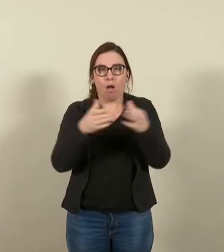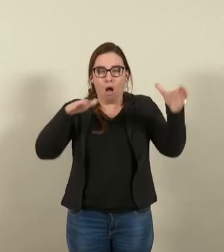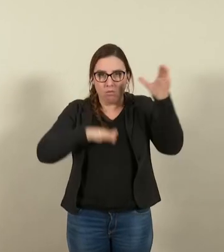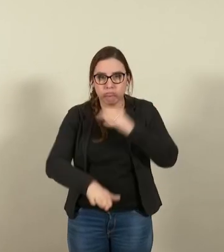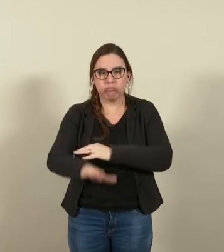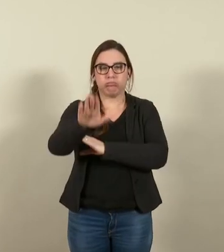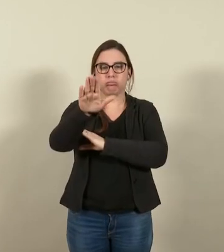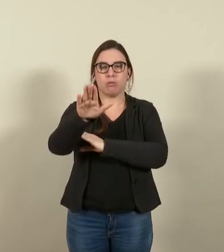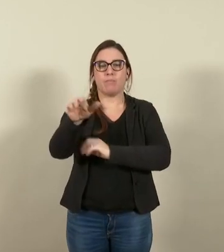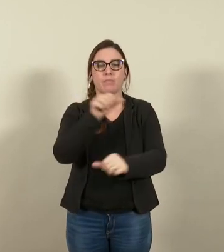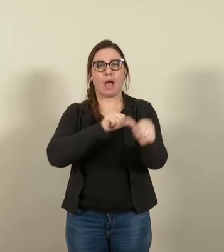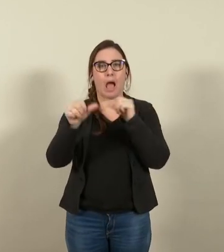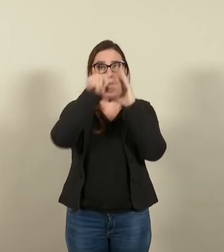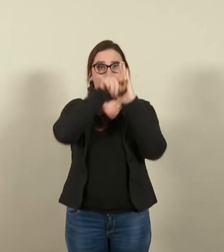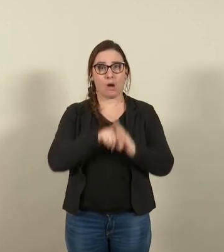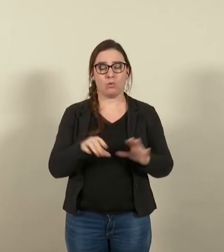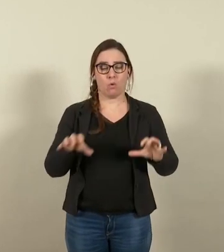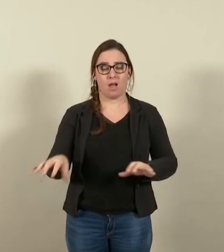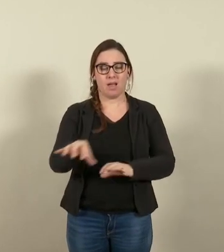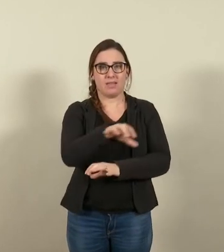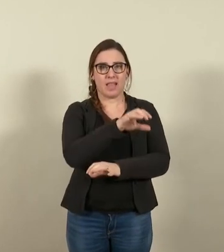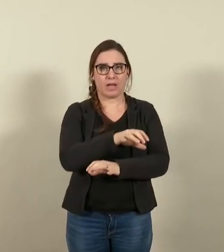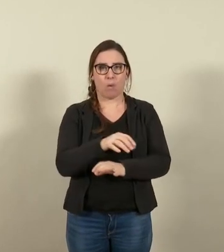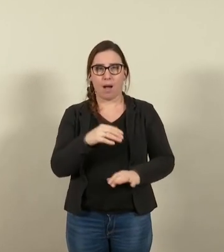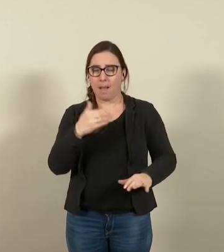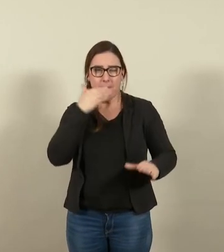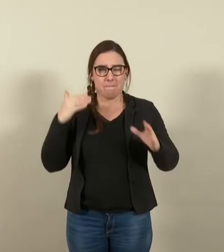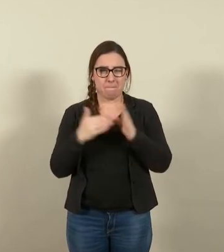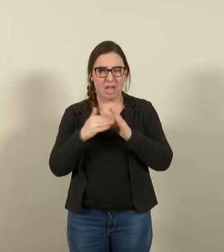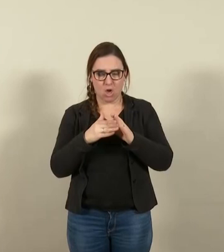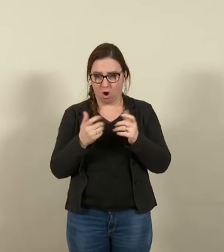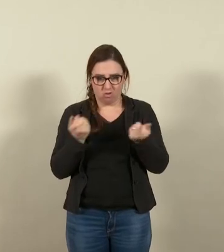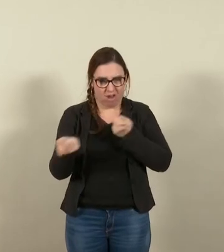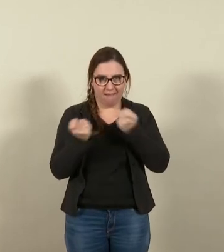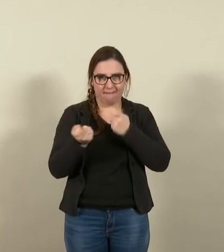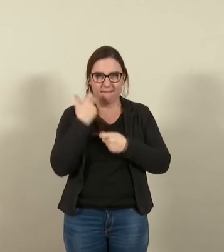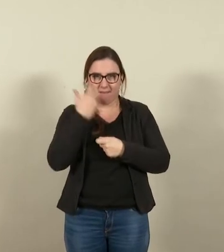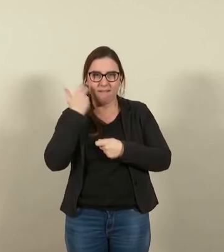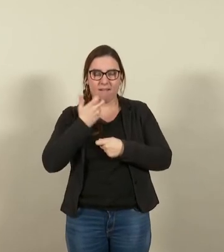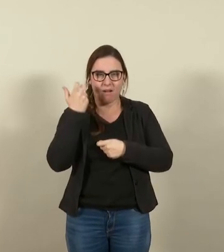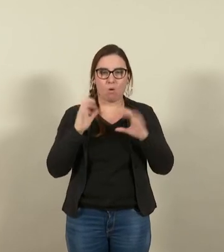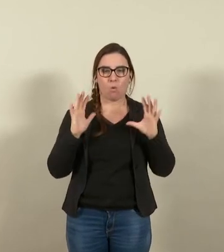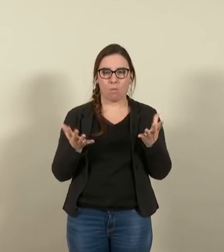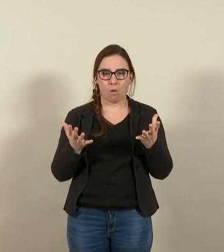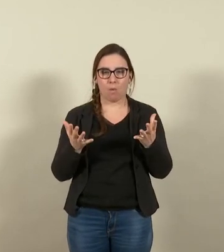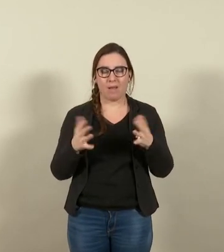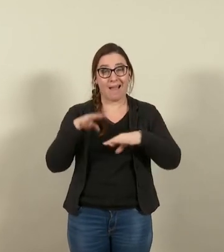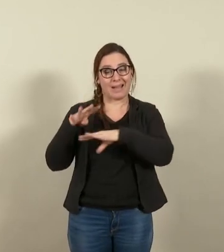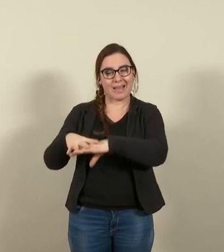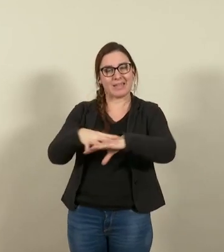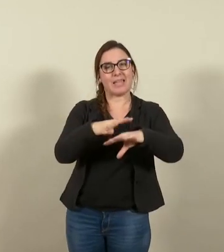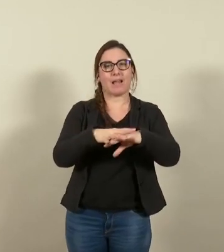à condition que les territoires optimisent l'exploitation de cette infrastructure via la réalisation de quartiers